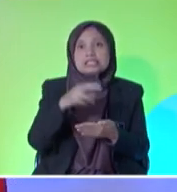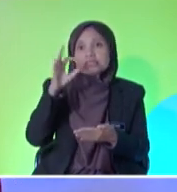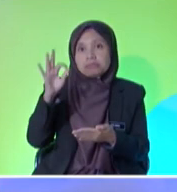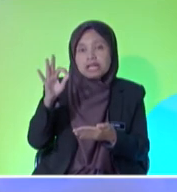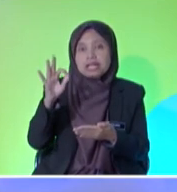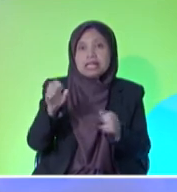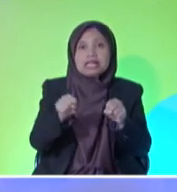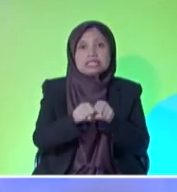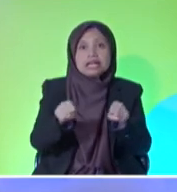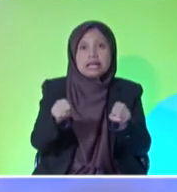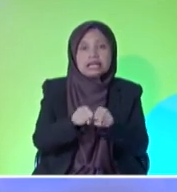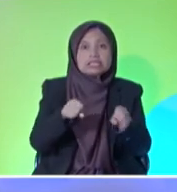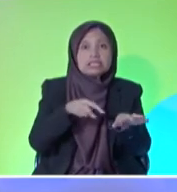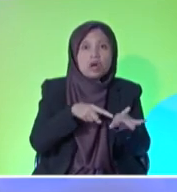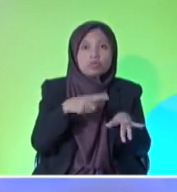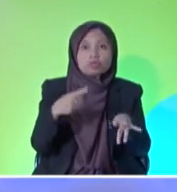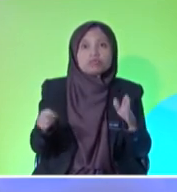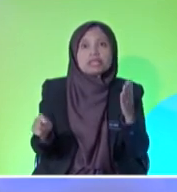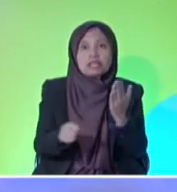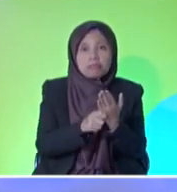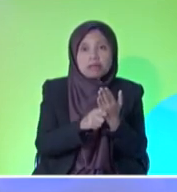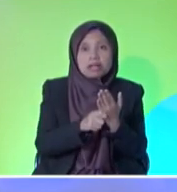size daun dia pun bertambah